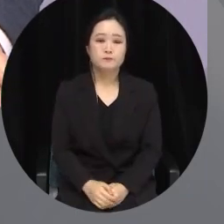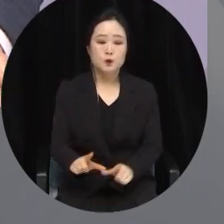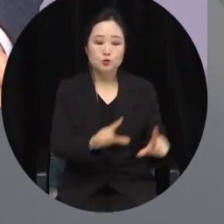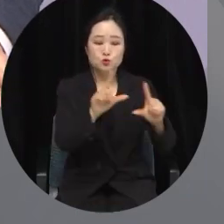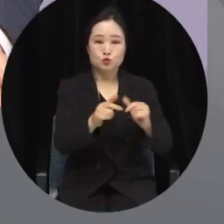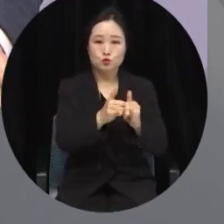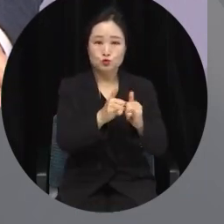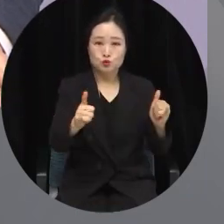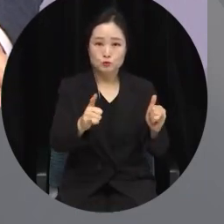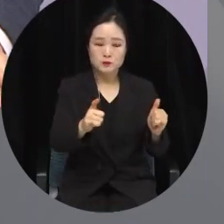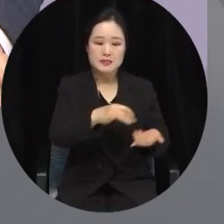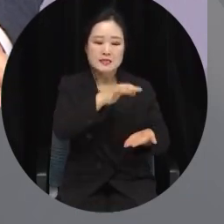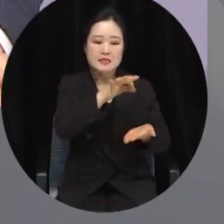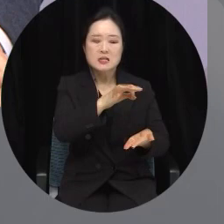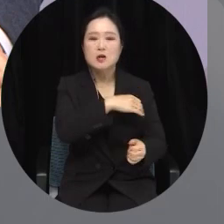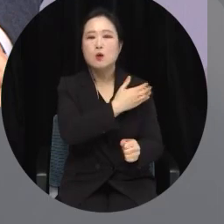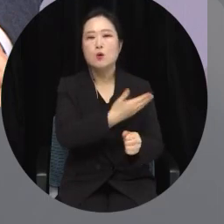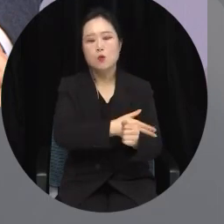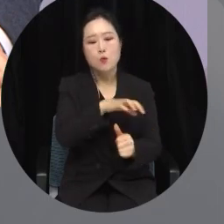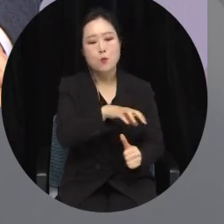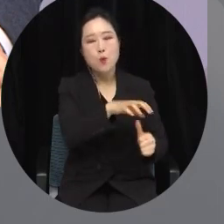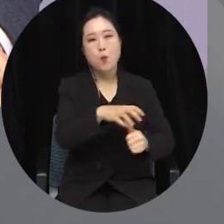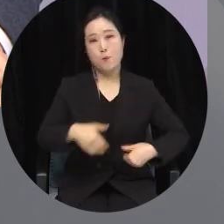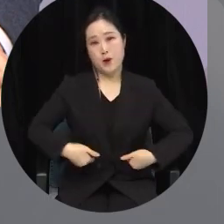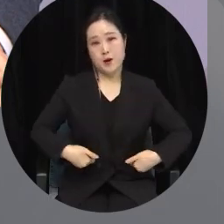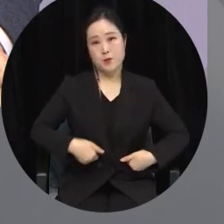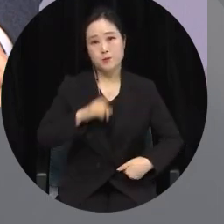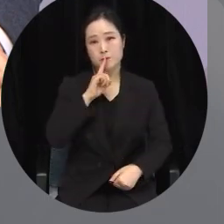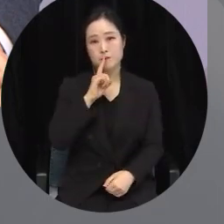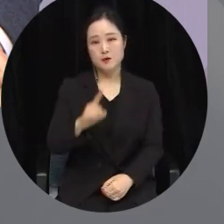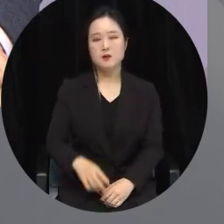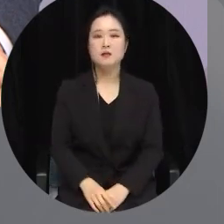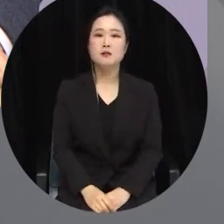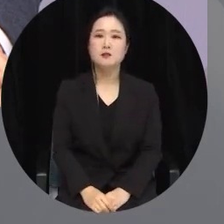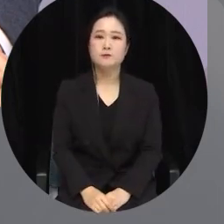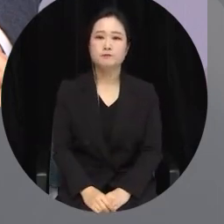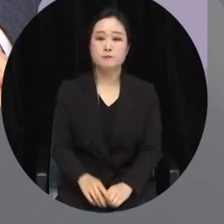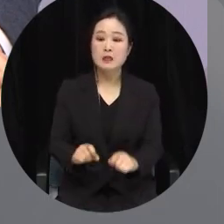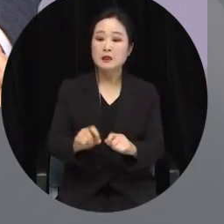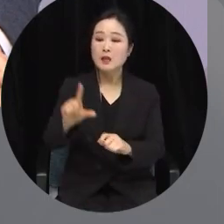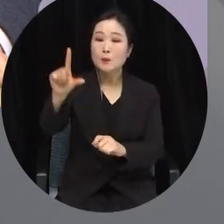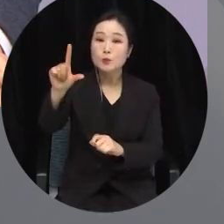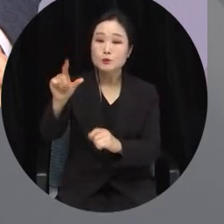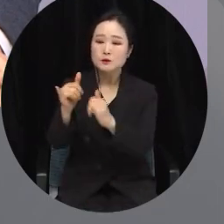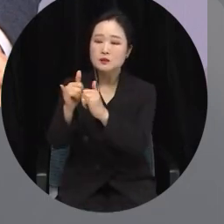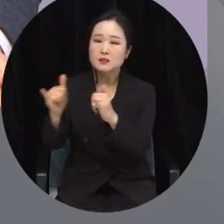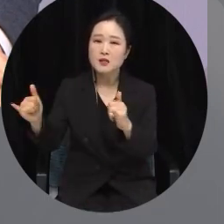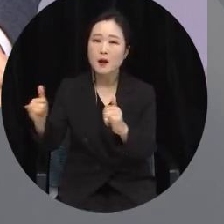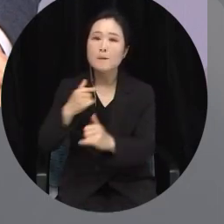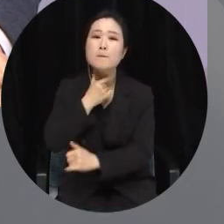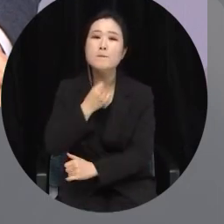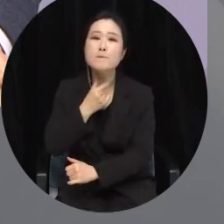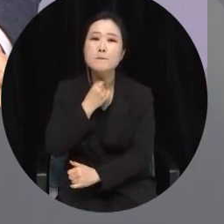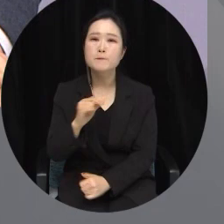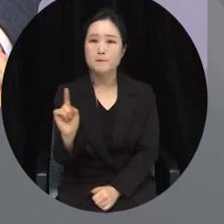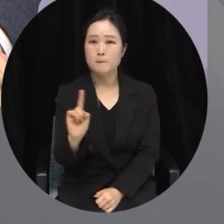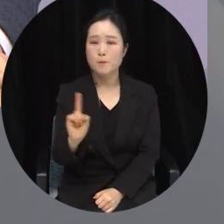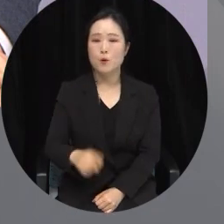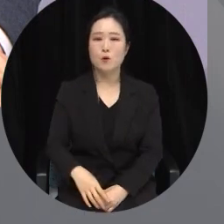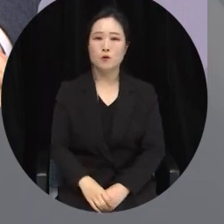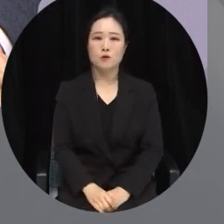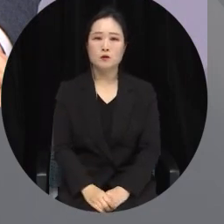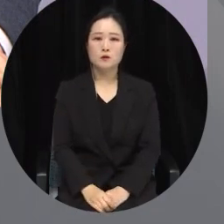보호하자는 취지였고요. 한 가지 더 많은 주민들이 또 바라는 이